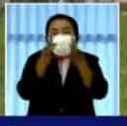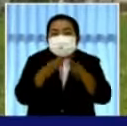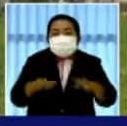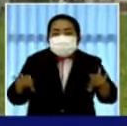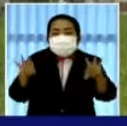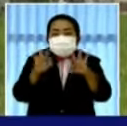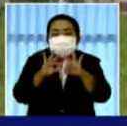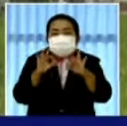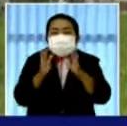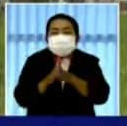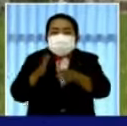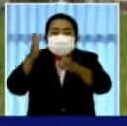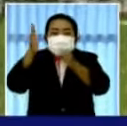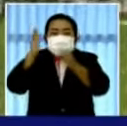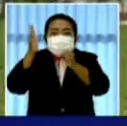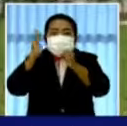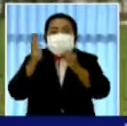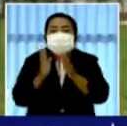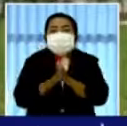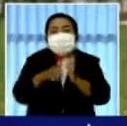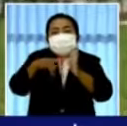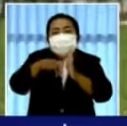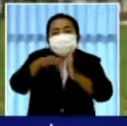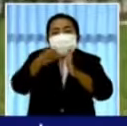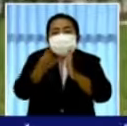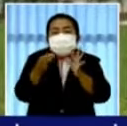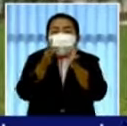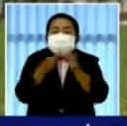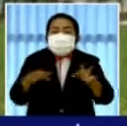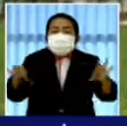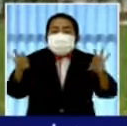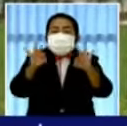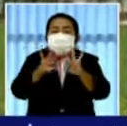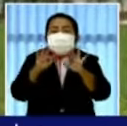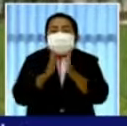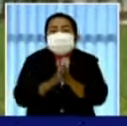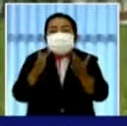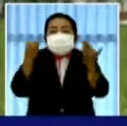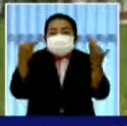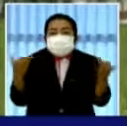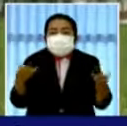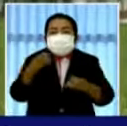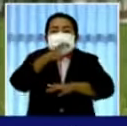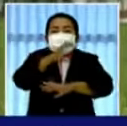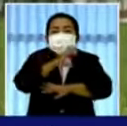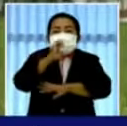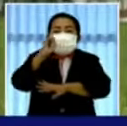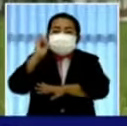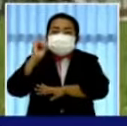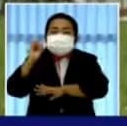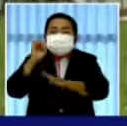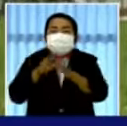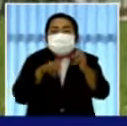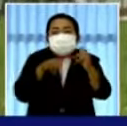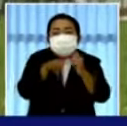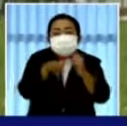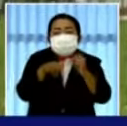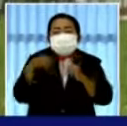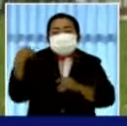ก็ต้องประกาศทั้งจังหวัดเช่นเดียวกันนะครับซึ่งขณะนี้เนี่ยเราตั้งเป้านะครับว่าสีอะไรในแต่ละตำบลเนี่ยจะต้องมี